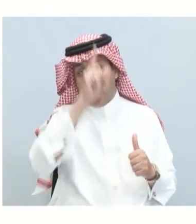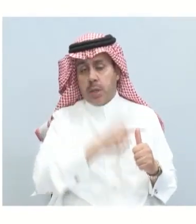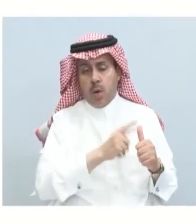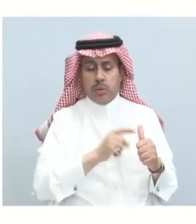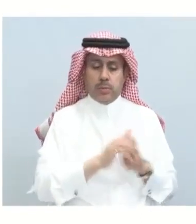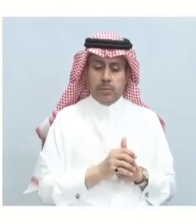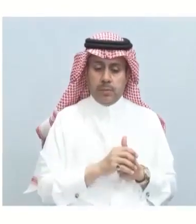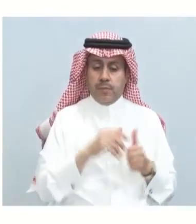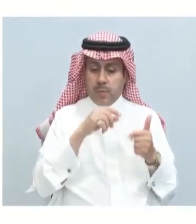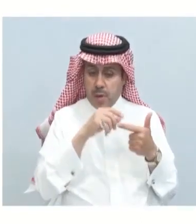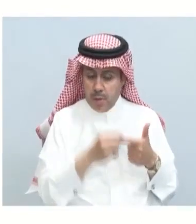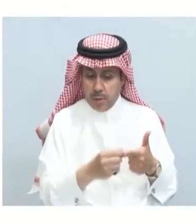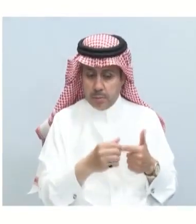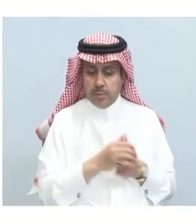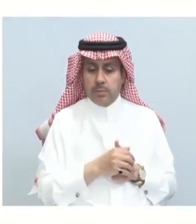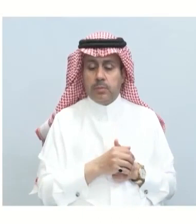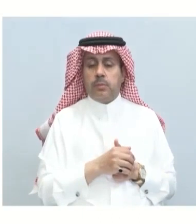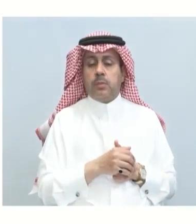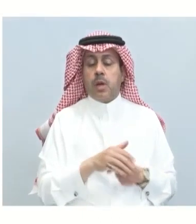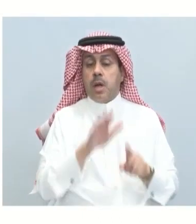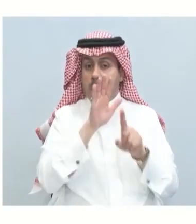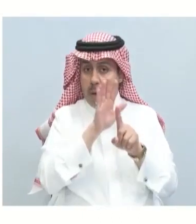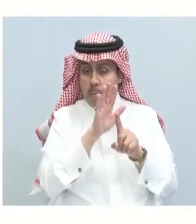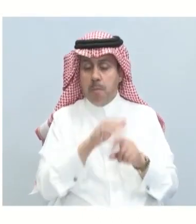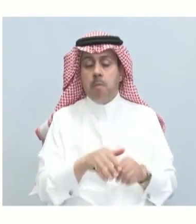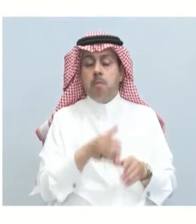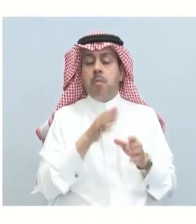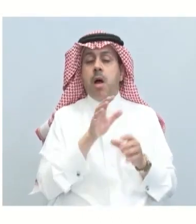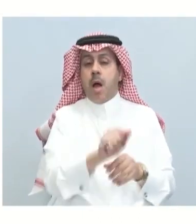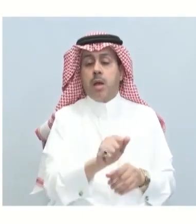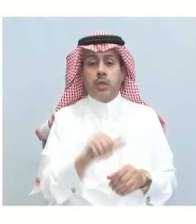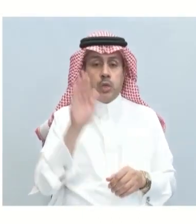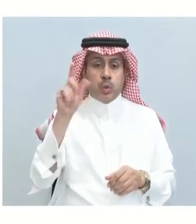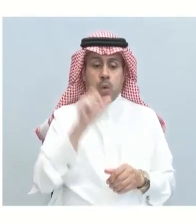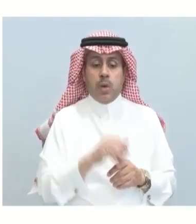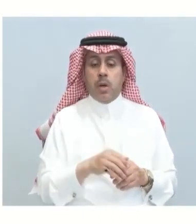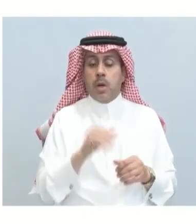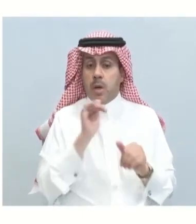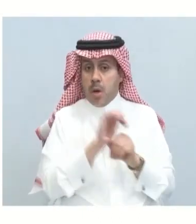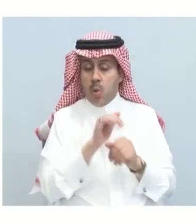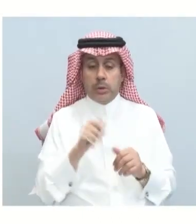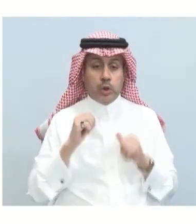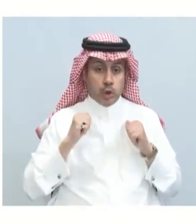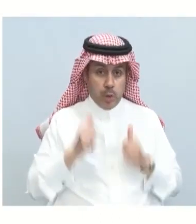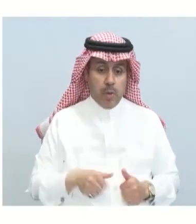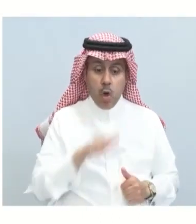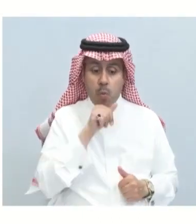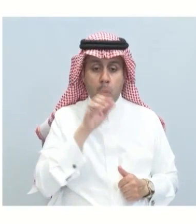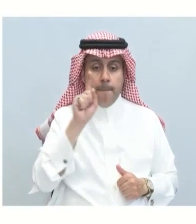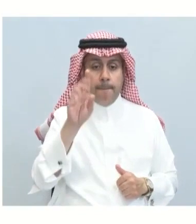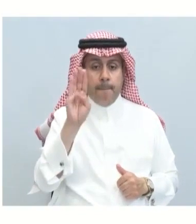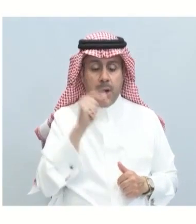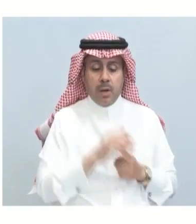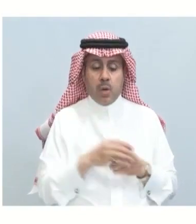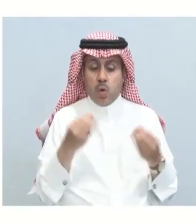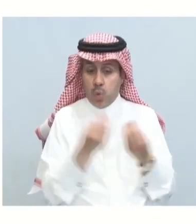وعلا كذلكم امام اهل السنه احمد بن حنبل يقول عنه تلميذه ابو بكر كنت مع ابي عبد الله نحو من